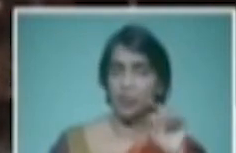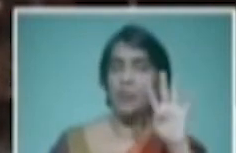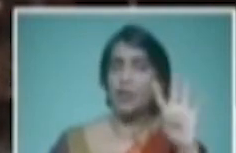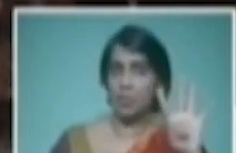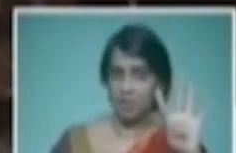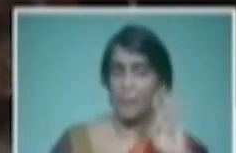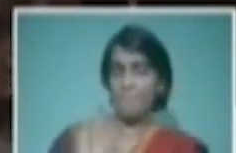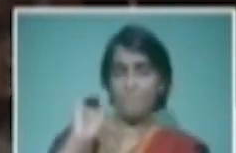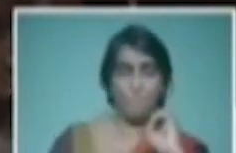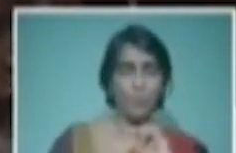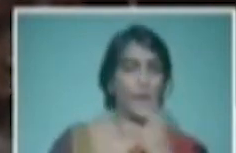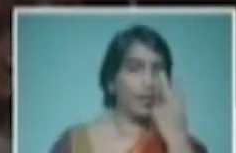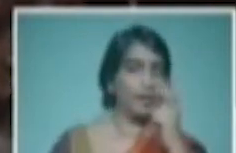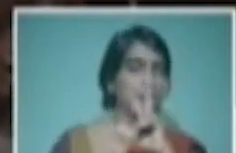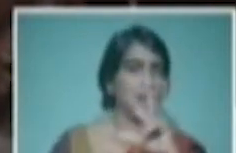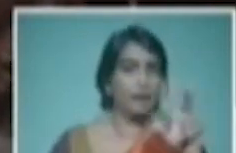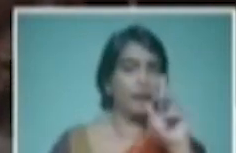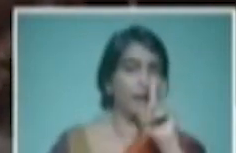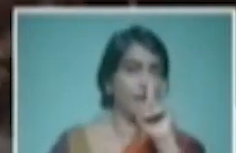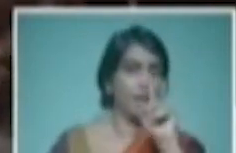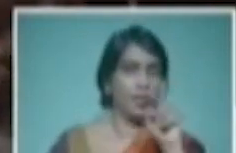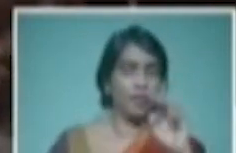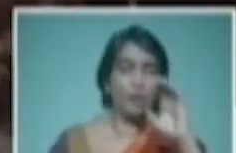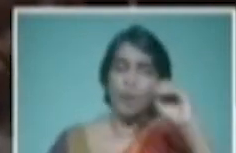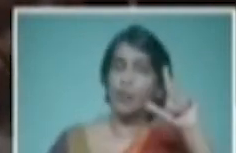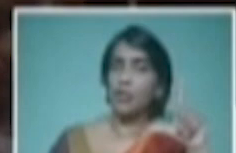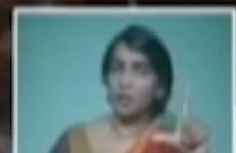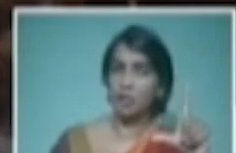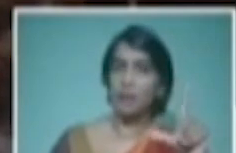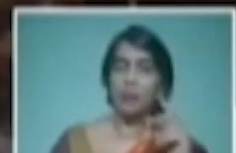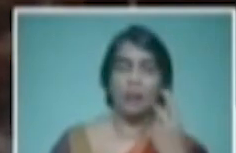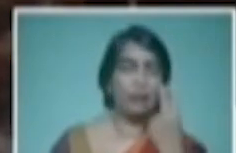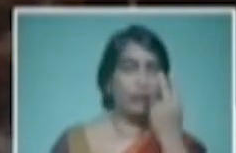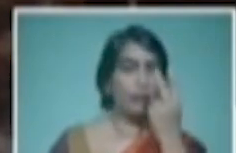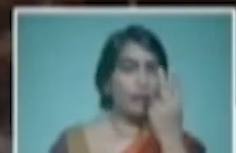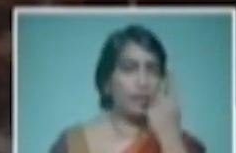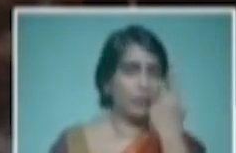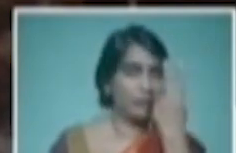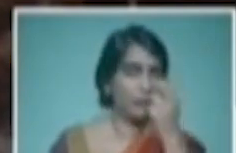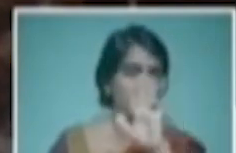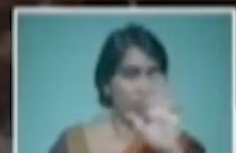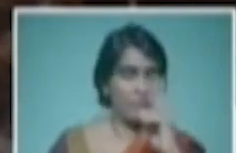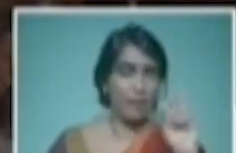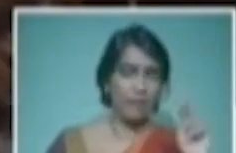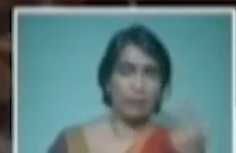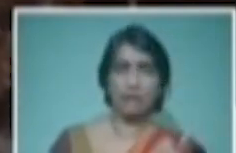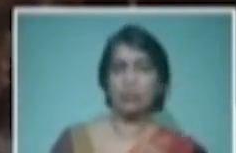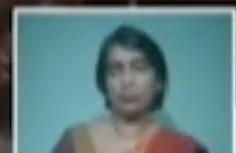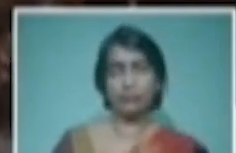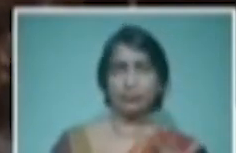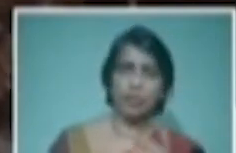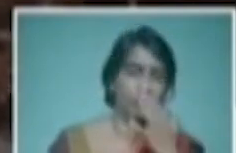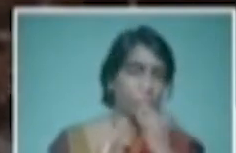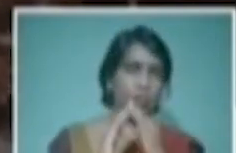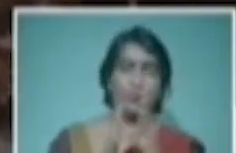1.4% හැටියට 2018 1.07. 19-20 අපිට ඔබතුමා දන්නවා කොවිඩ් 19 නිසා පාසල්